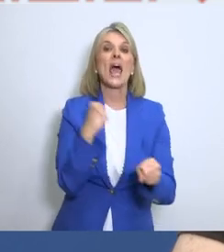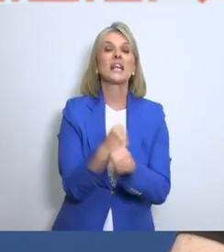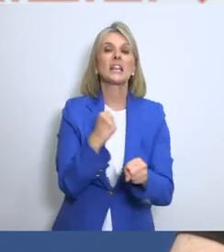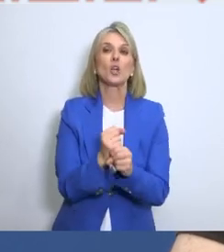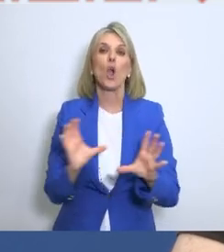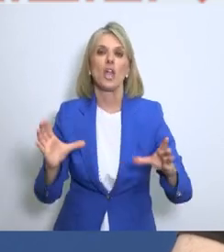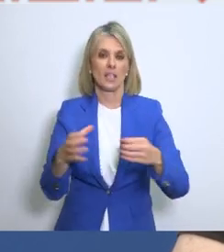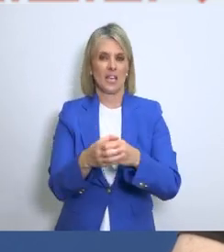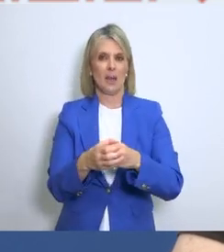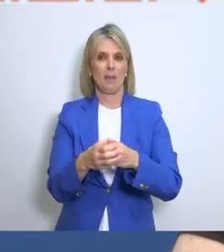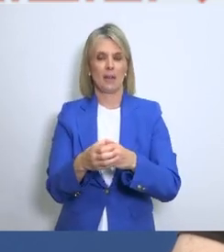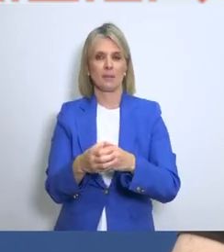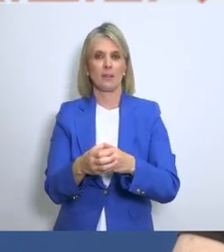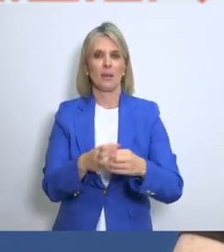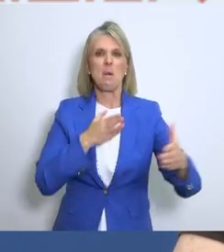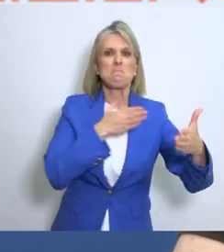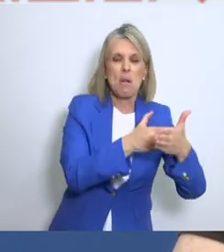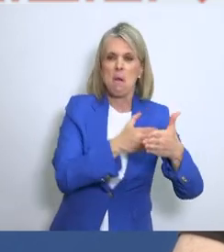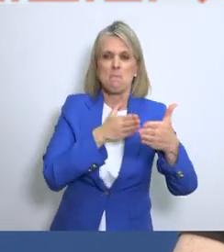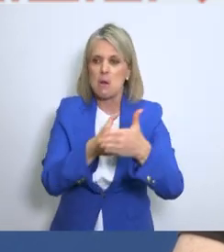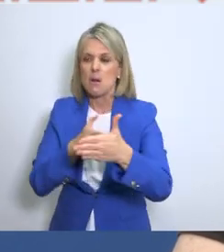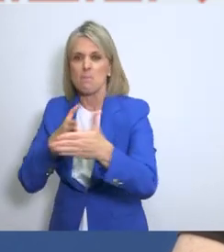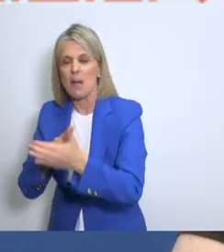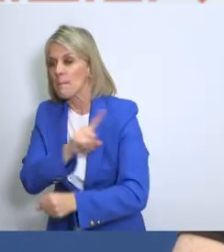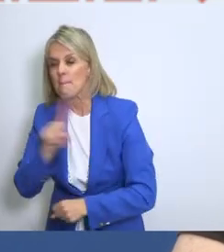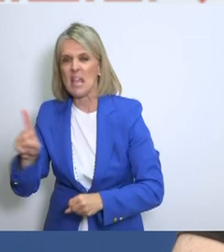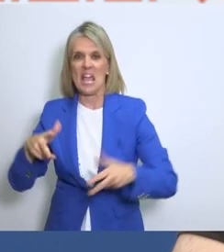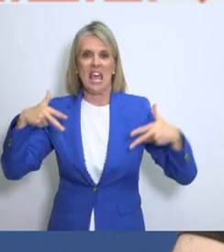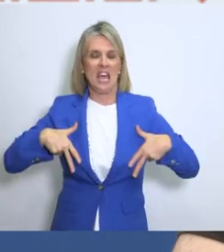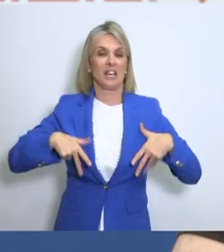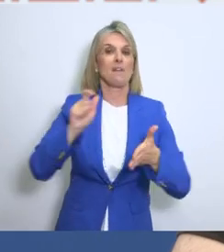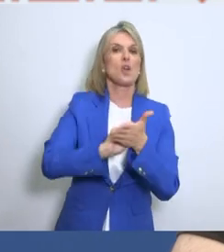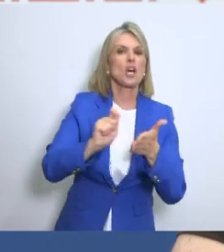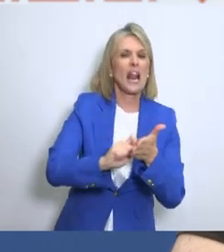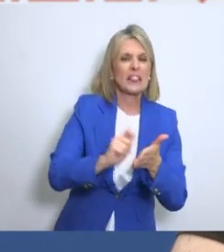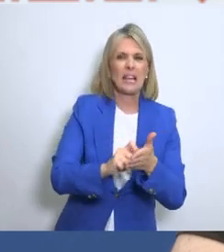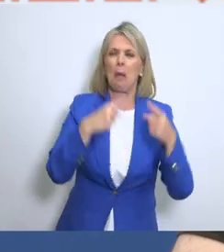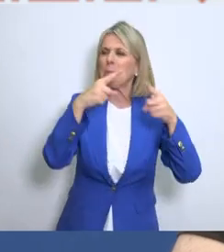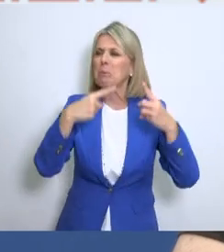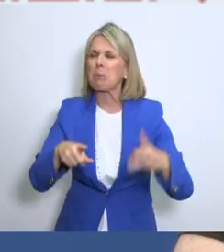το ξεπέρασμα όλων των αδιεξόδων της συνδικαλιστικής γραφειοκρατίας, όλων των αποχρώσεων,